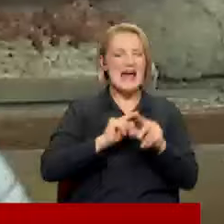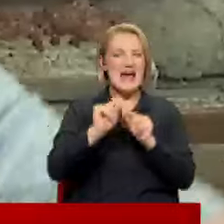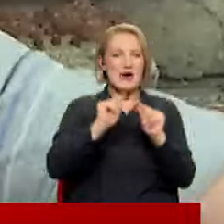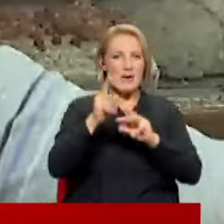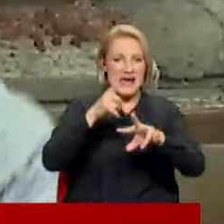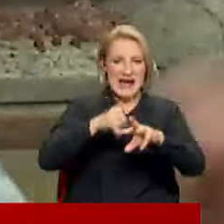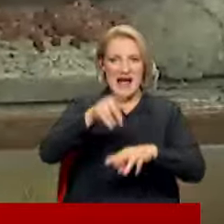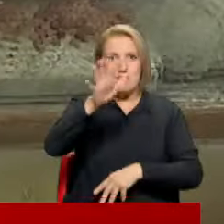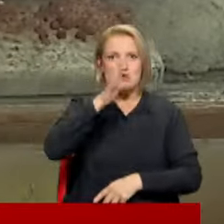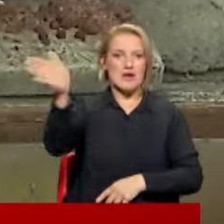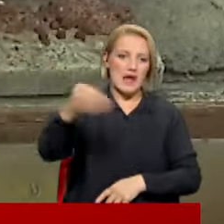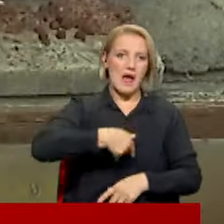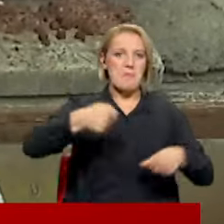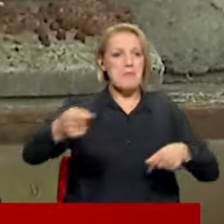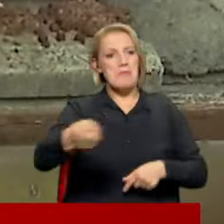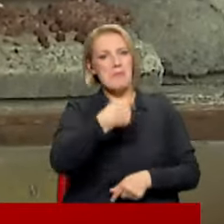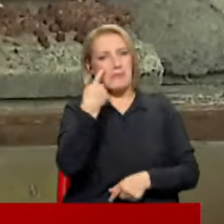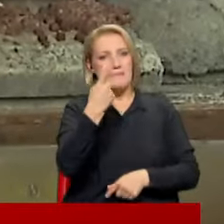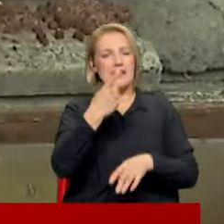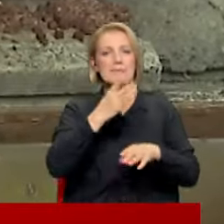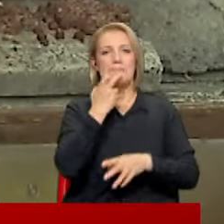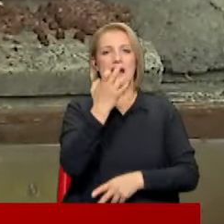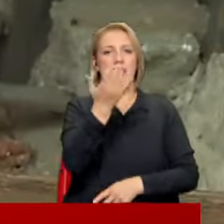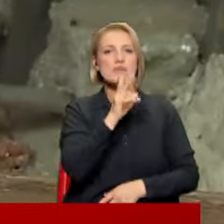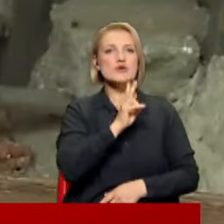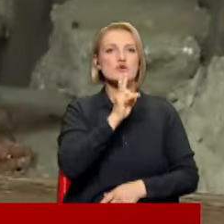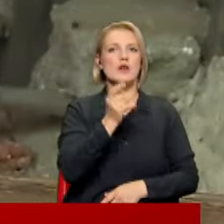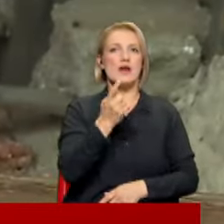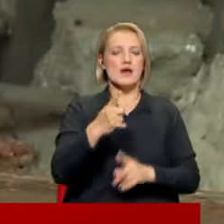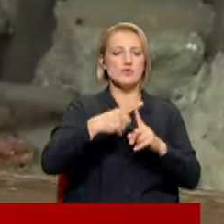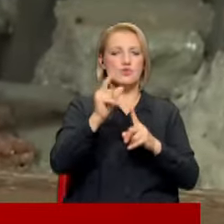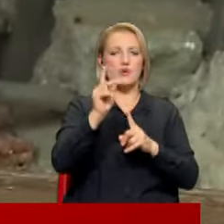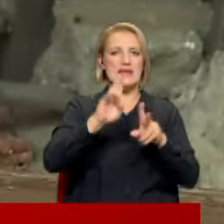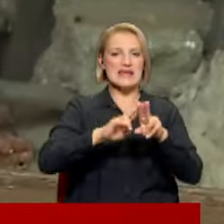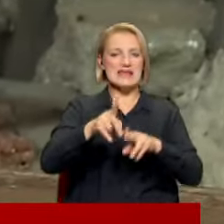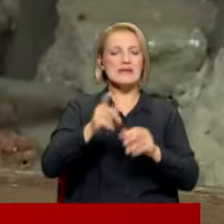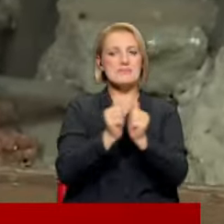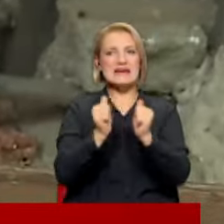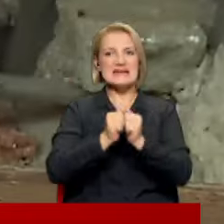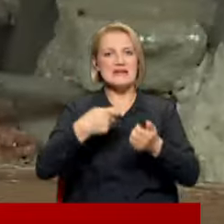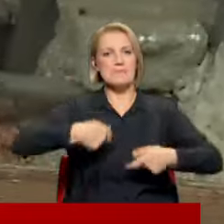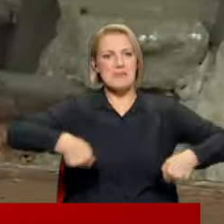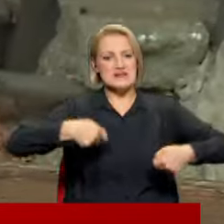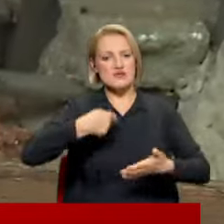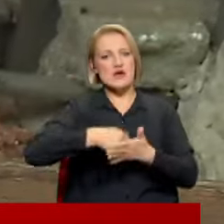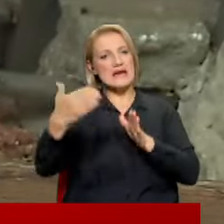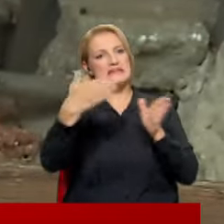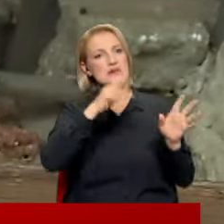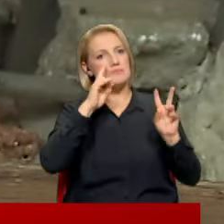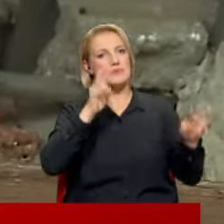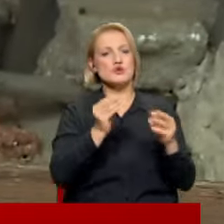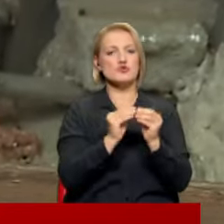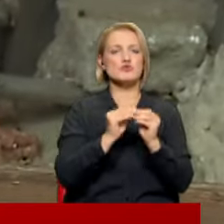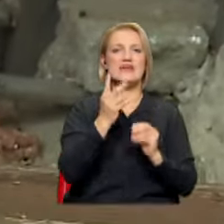anlıyorsa gelsin çıksın pazara. Geçen gün bir kalıp peynir aldım 200 küsür lira. TÜİK'le birlikte pazarlara, çarşılara insinler bence.